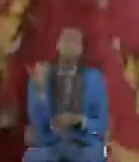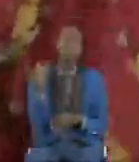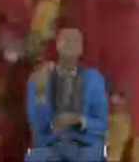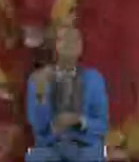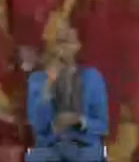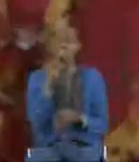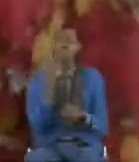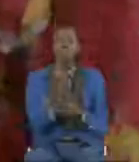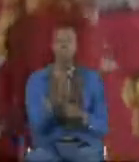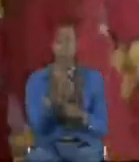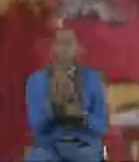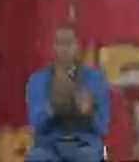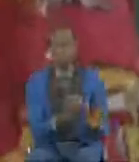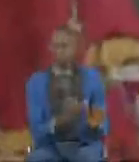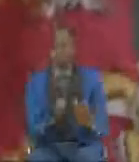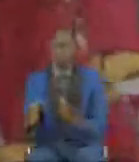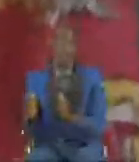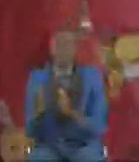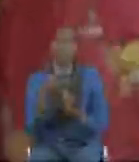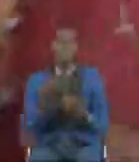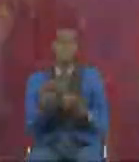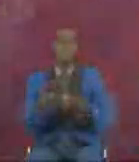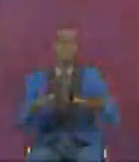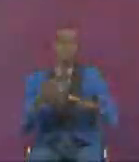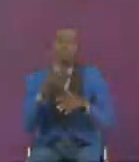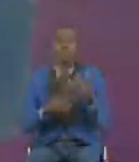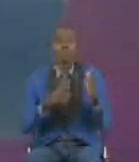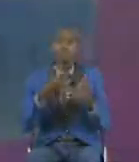C'est juste une préparation. Ce que tu as fait,